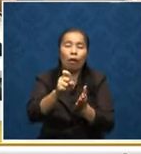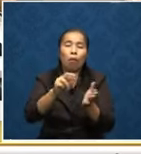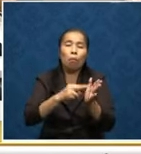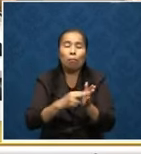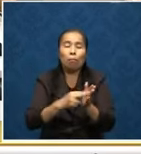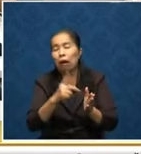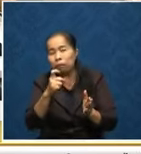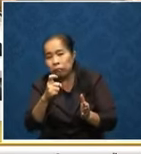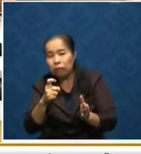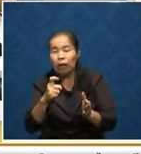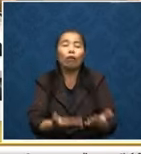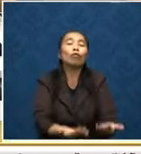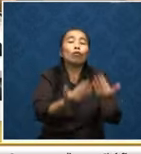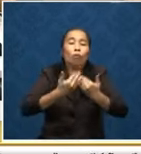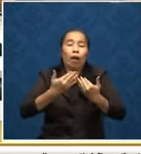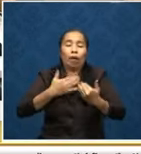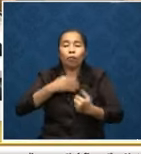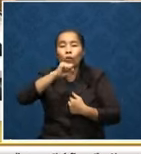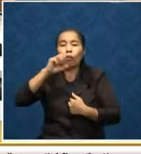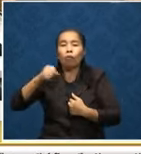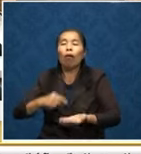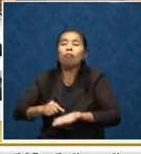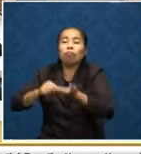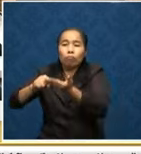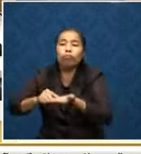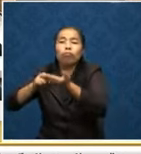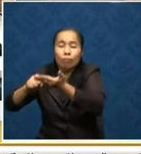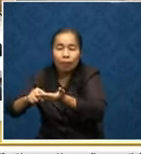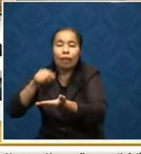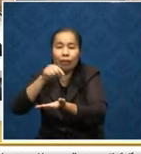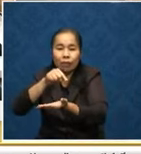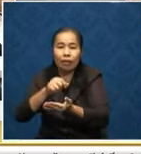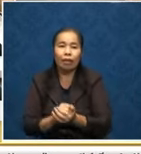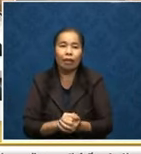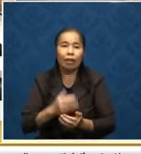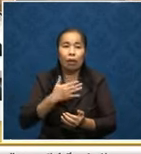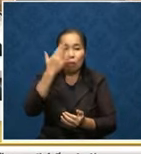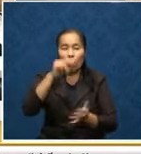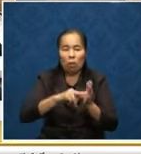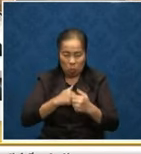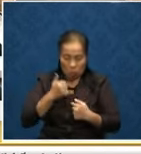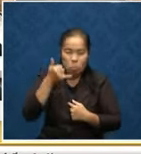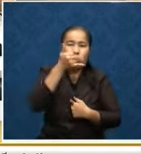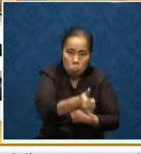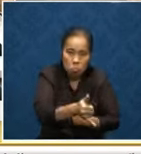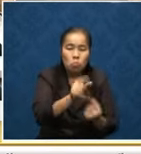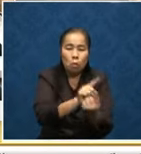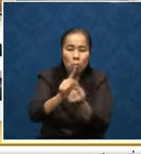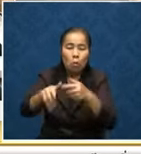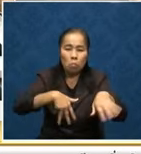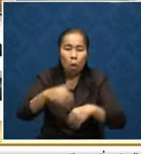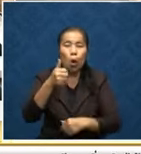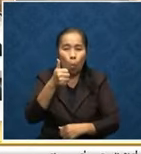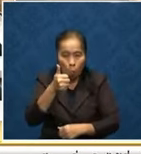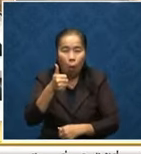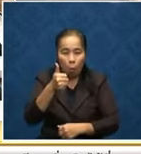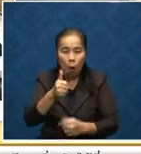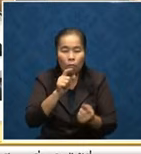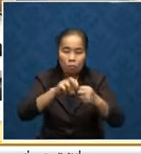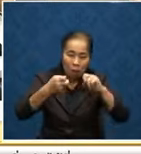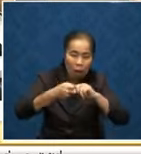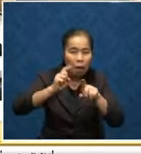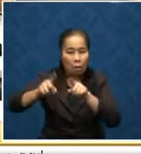ว่าความสามารถของเขาแล้วก็จะฝากเรามานะเพราะถ้าเราลงไปในพื้นที่ปัญหามันก็จะได้เข้ามาที่ส